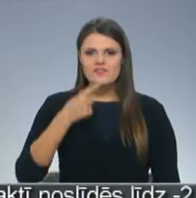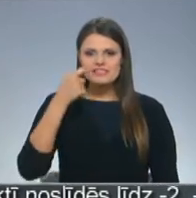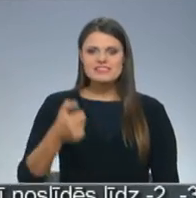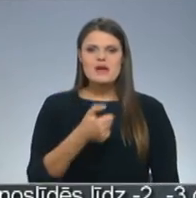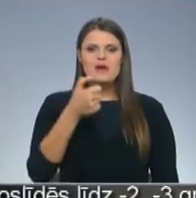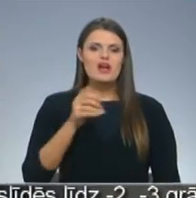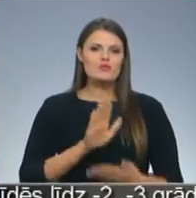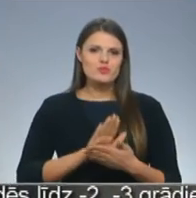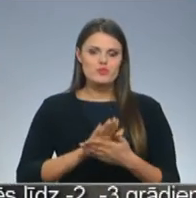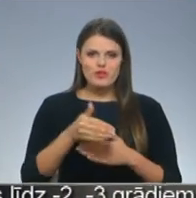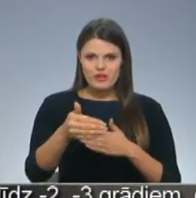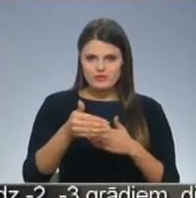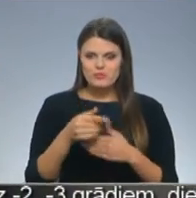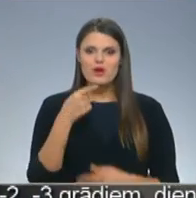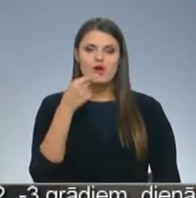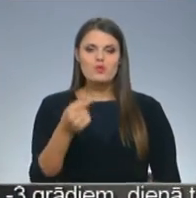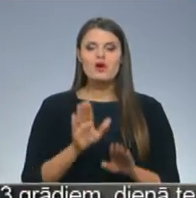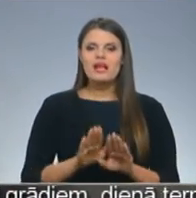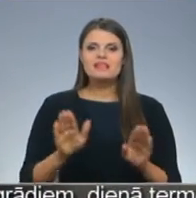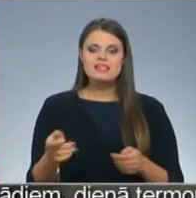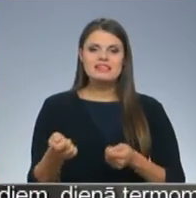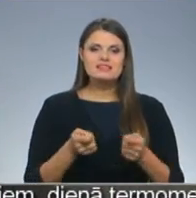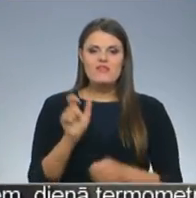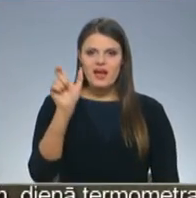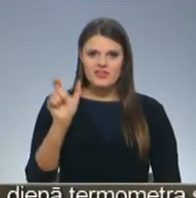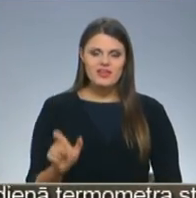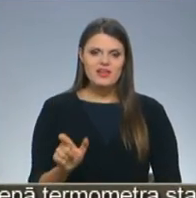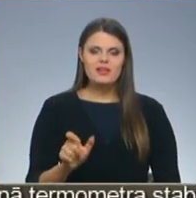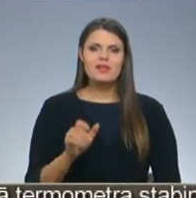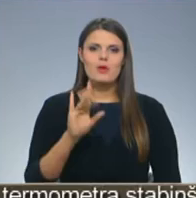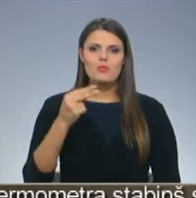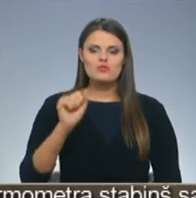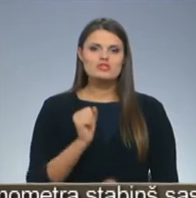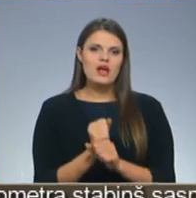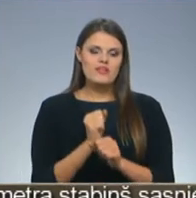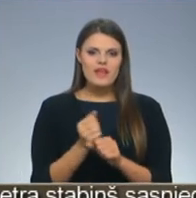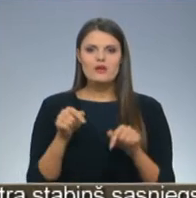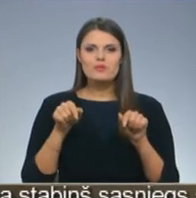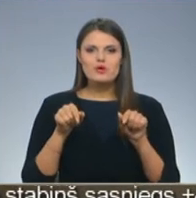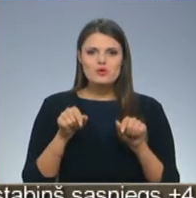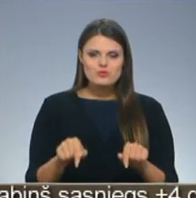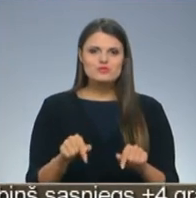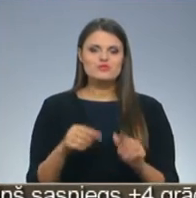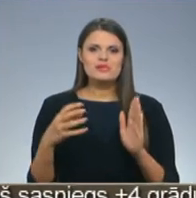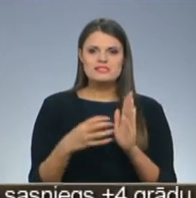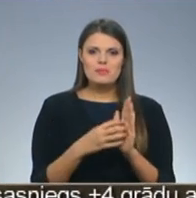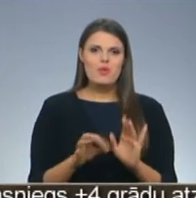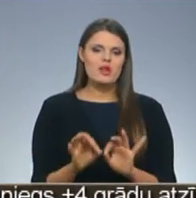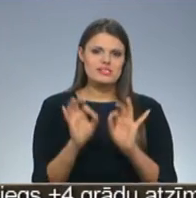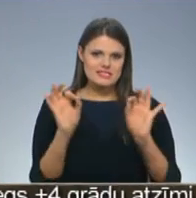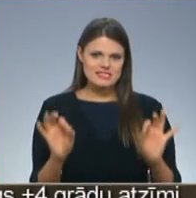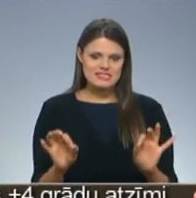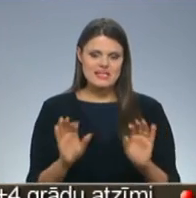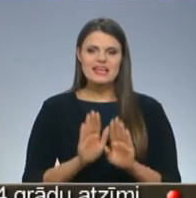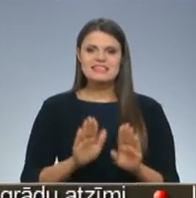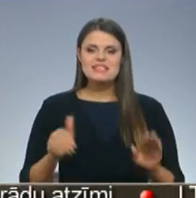jubilejas tuvošanos. Un kā norāda izstādes kuratore Guna Kalnača, Roberta Mūža darbi šo vilni simboliski iekustina. Izstāde